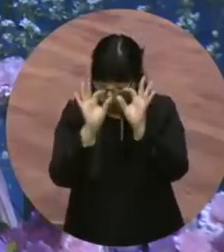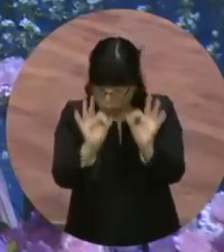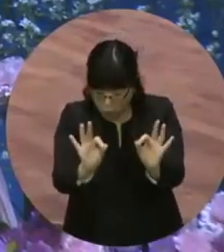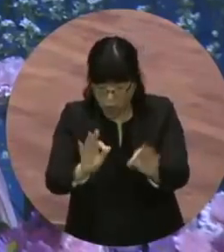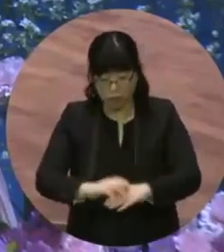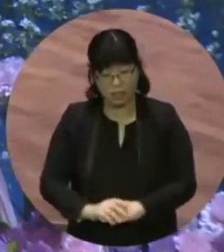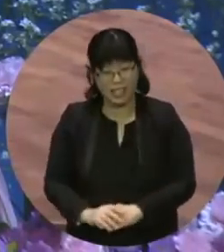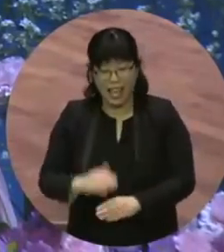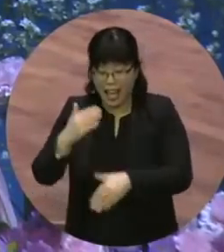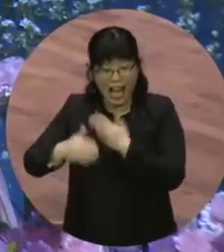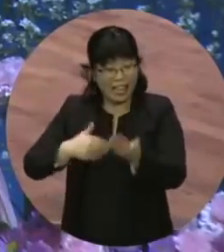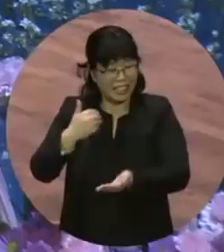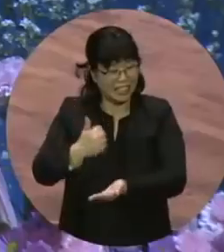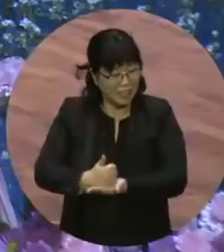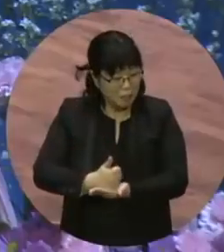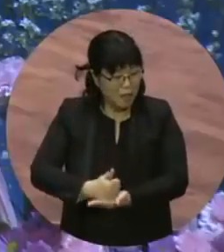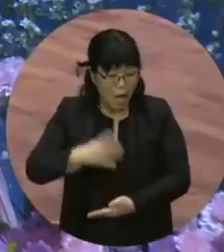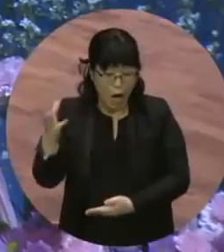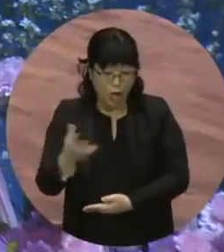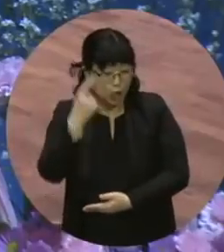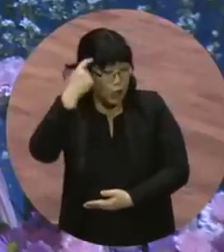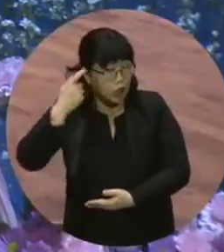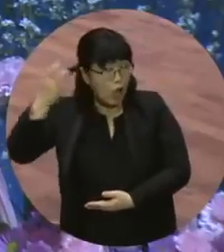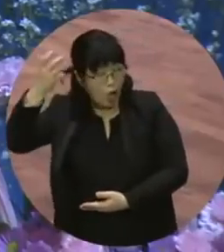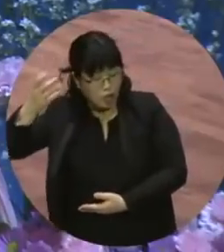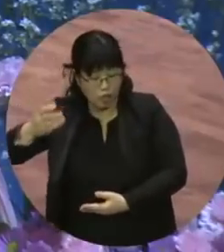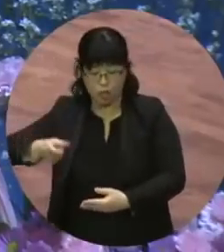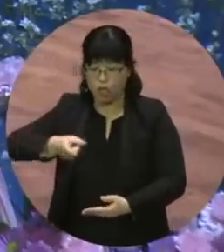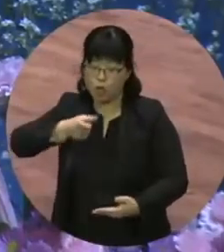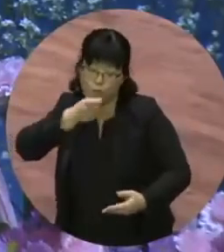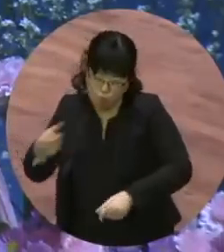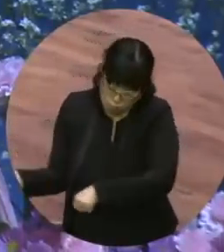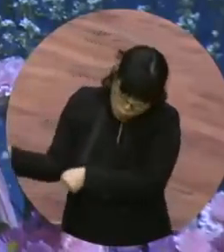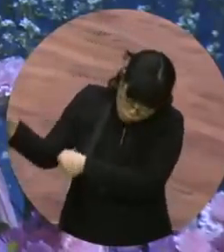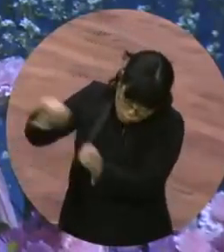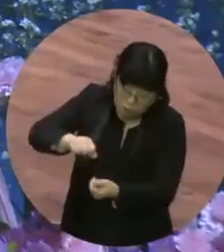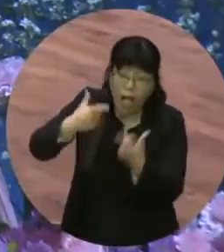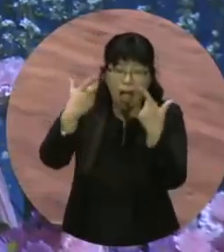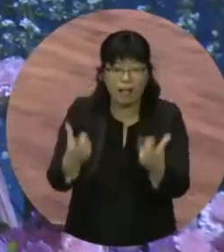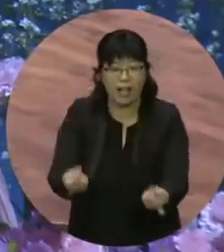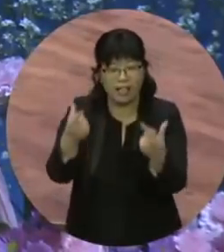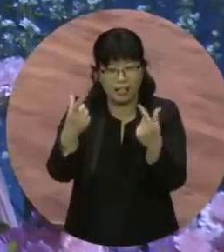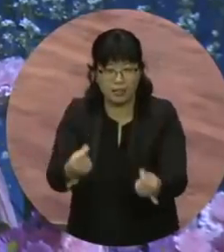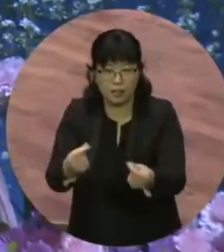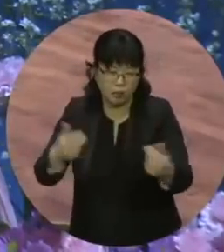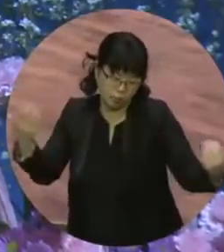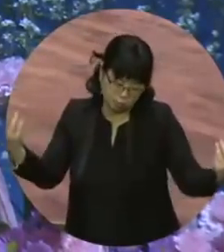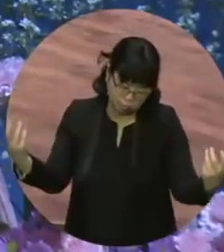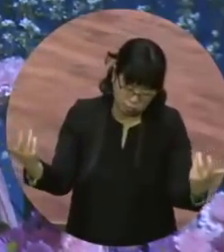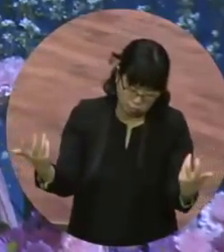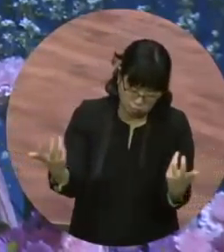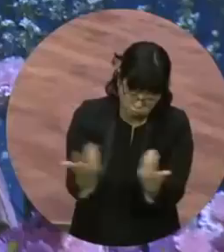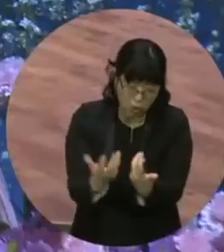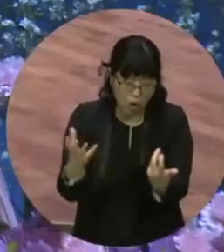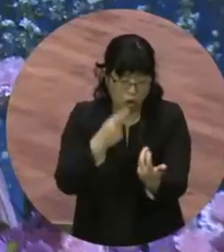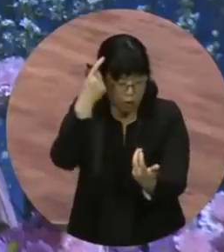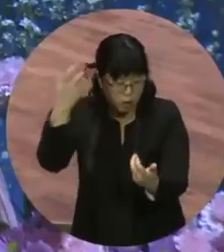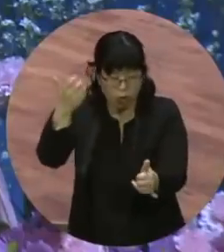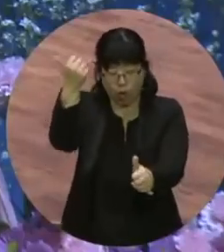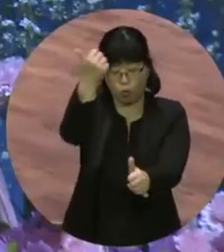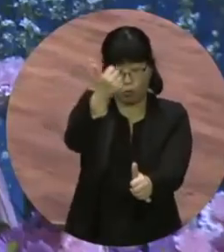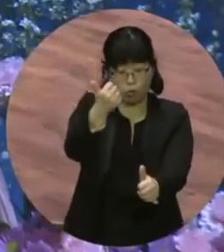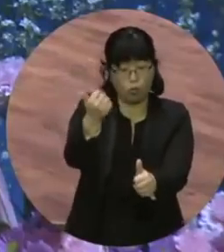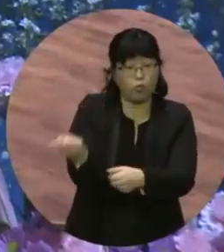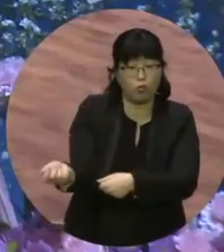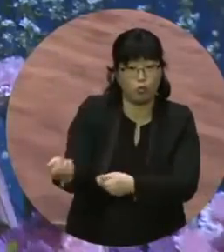계신다. 다시 말해 우리에게 가장 좋은 것으로 은혜 선물을 베풀고